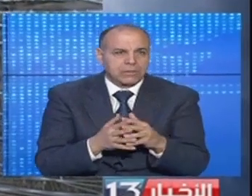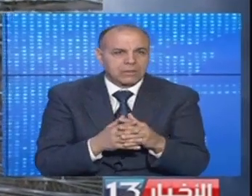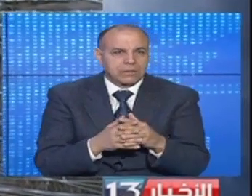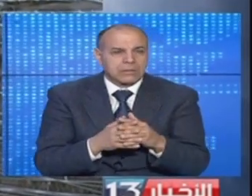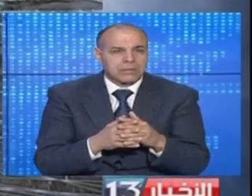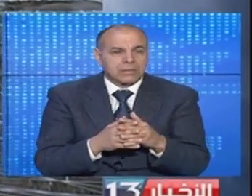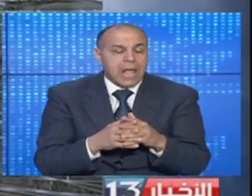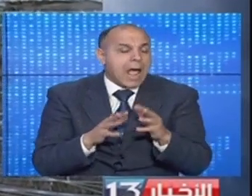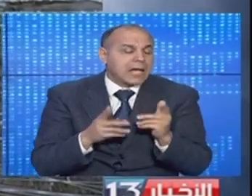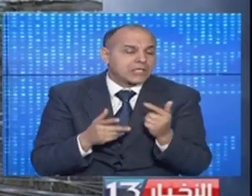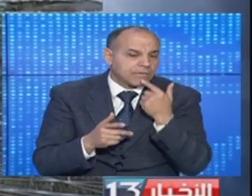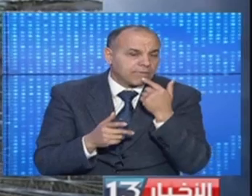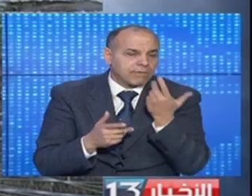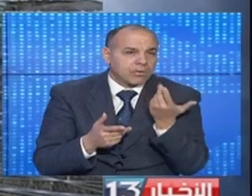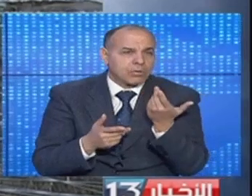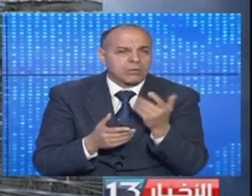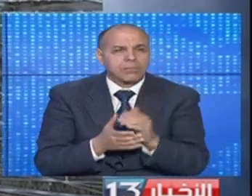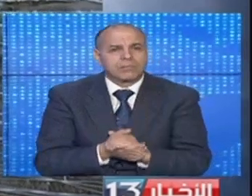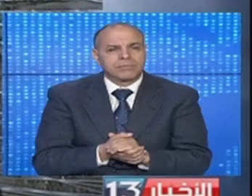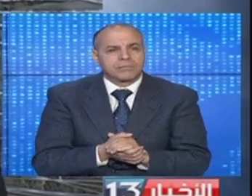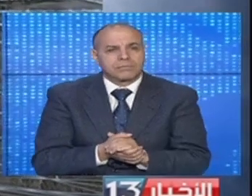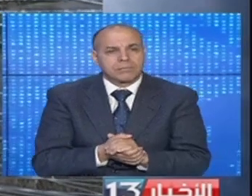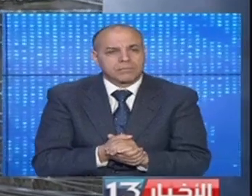حبه معناها